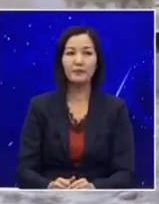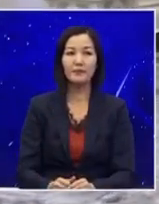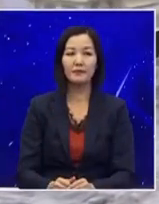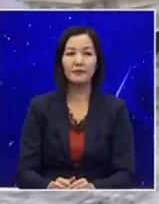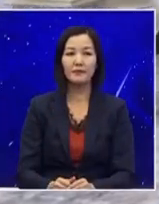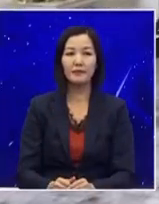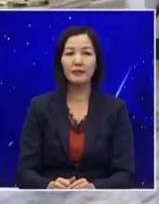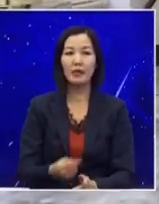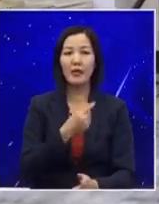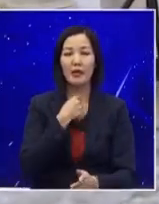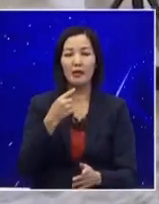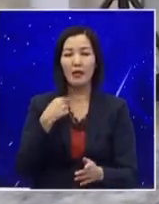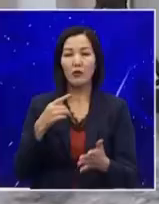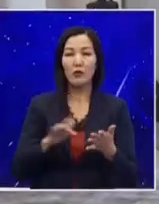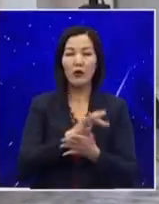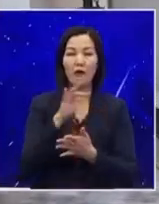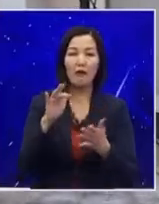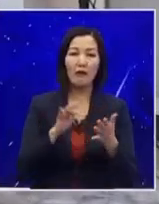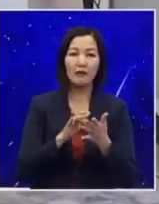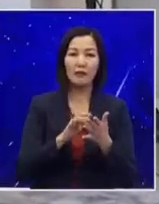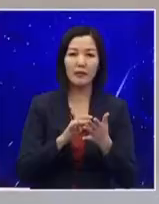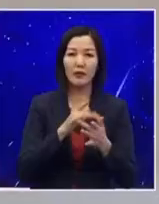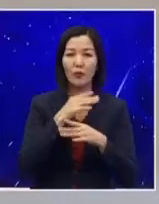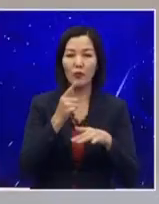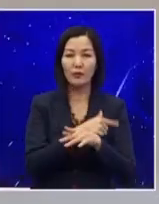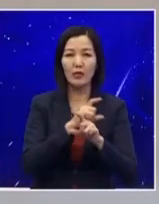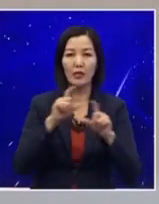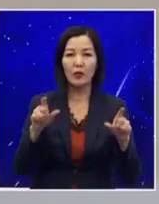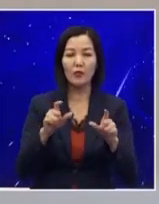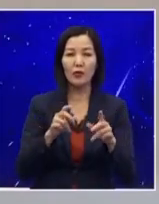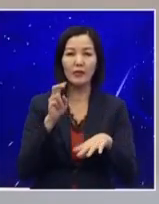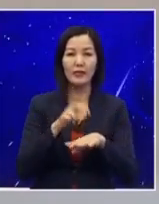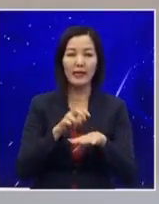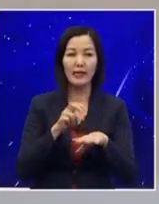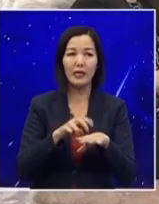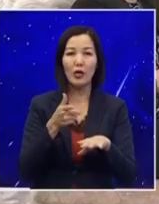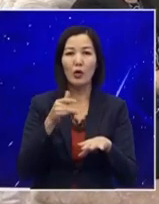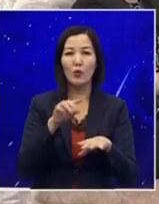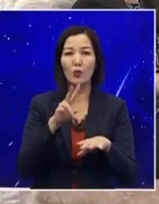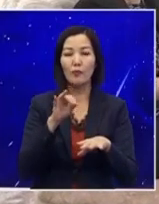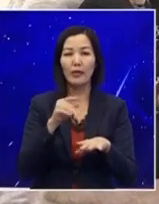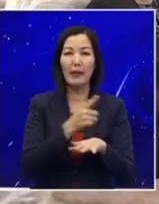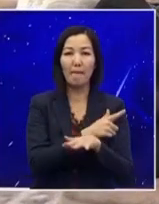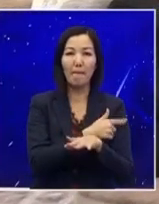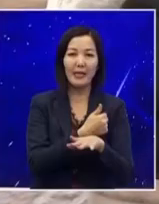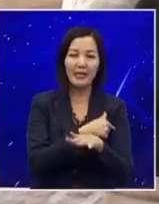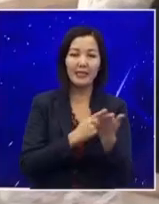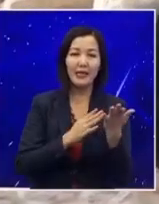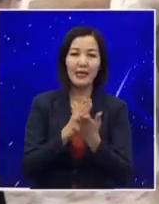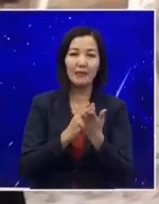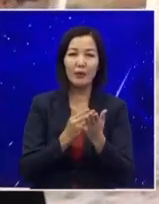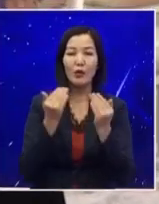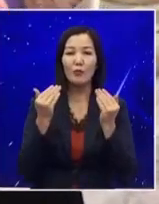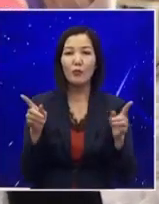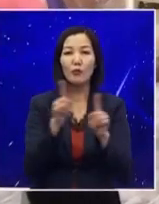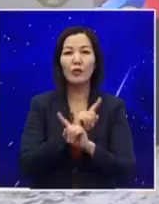ауруханасының ультра дыбыстық зерттеу дәрігері Амангелді Гүлмира Амангелдіқызына таныстырды. Медицина қызметкерлері үшін бүгінгі күн